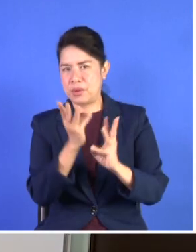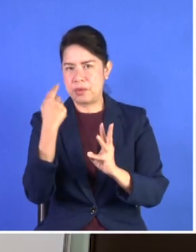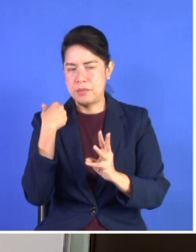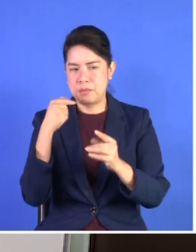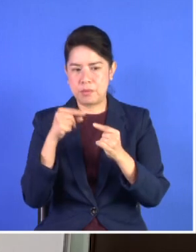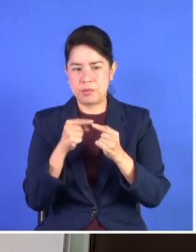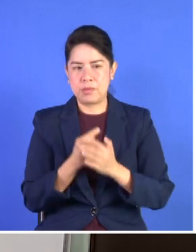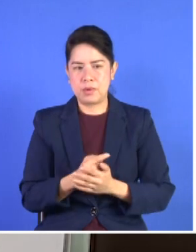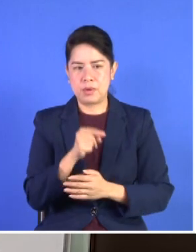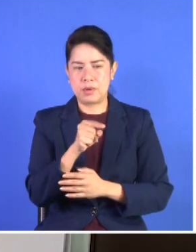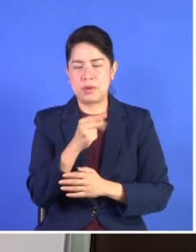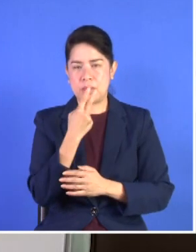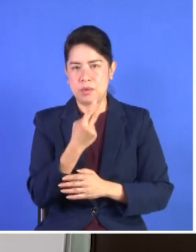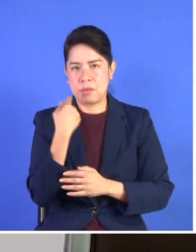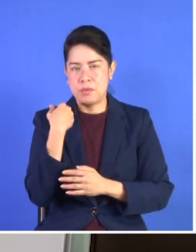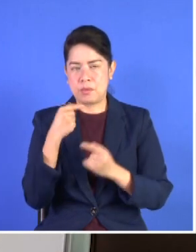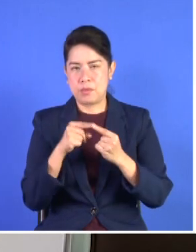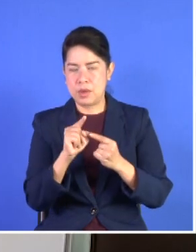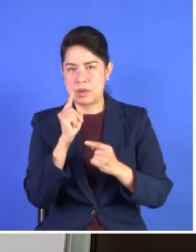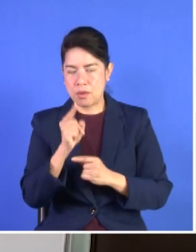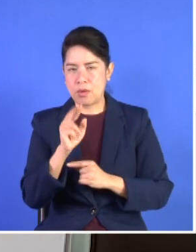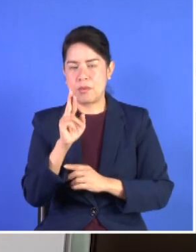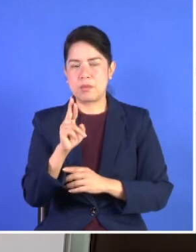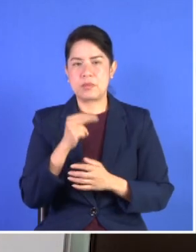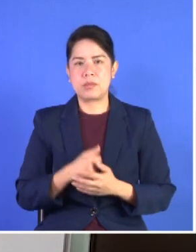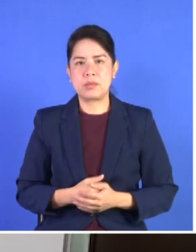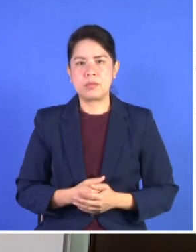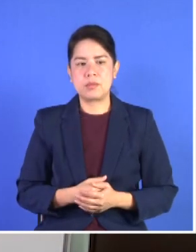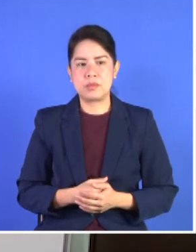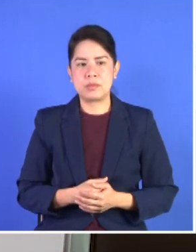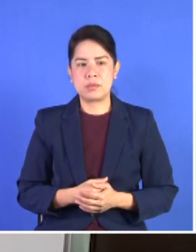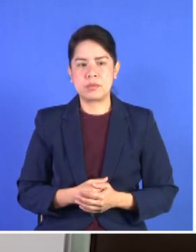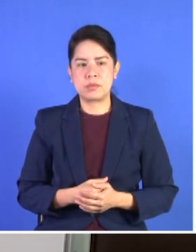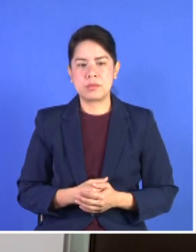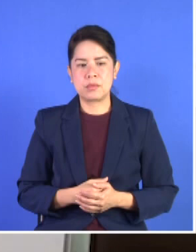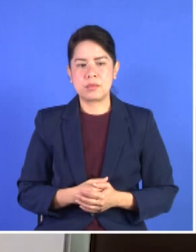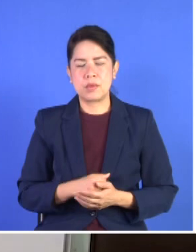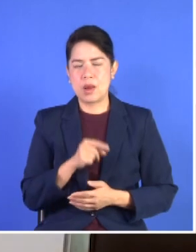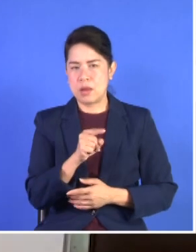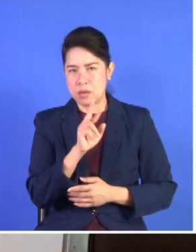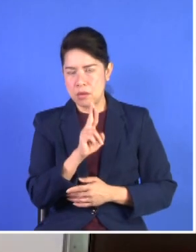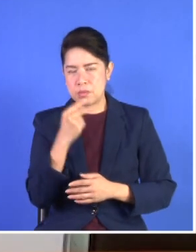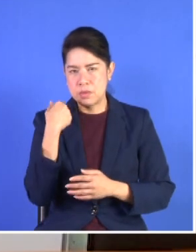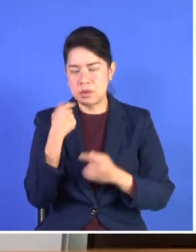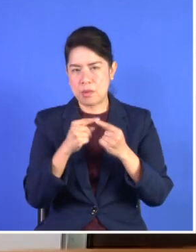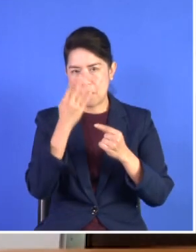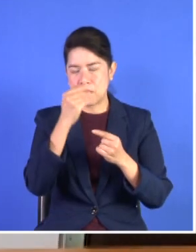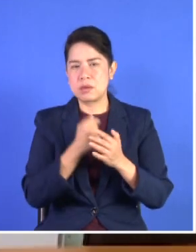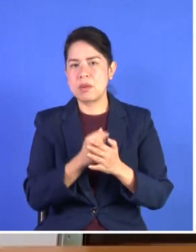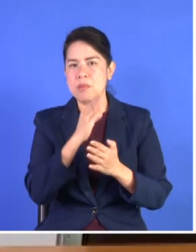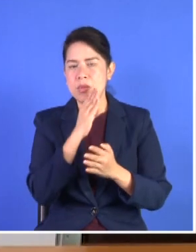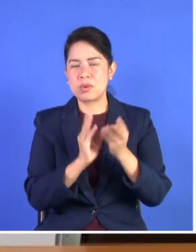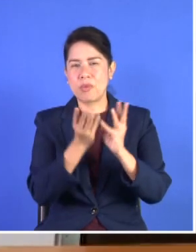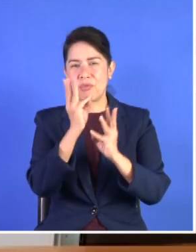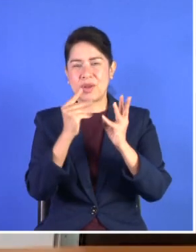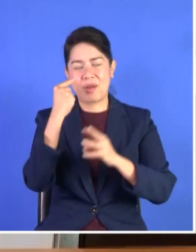รเพิ่มความระมัดระวัง นี่แหละค่ะก็แหมไม่งั้นเดี๋ยวคนด้านล่างเขาจะเดือดร้อนนะคะถ้ามันเป็นฝุ่นอะไรเนี่ยมันเข้าต